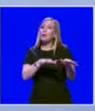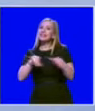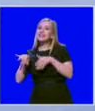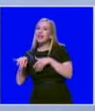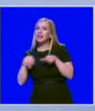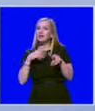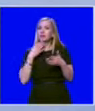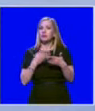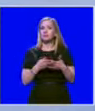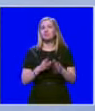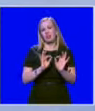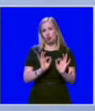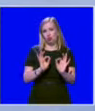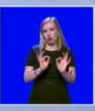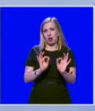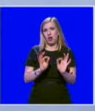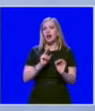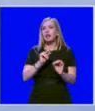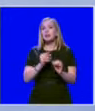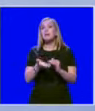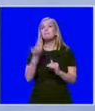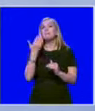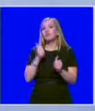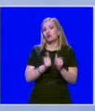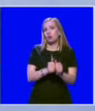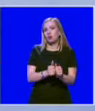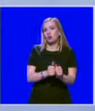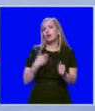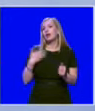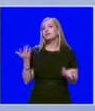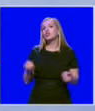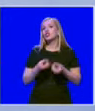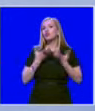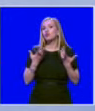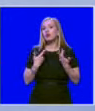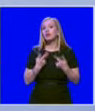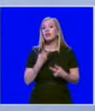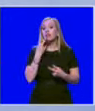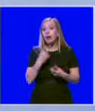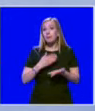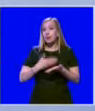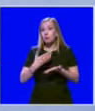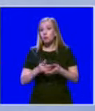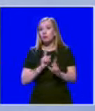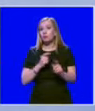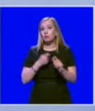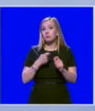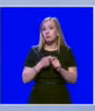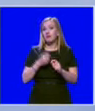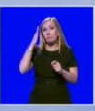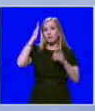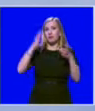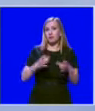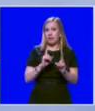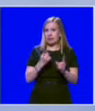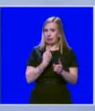като казахте бивш коалиционен партньор, че бяхме в ситуация, в която два пъти подред не можахме да съставим правителство. Не само ние, всички